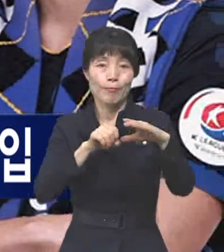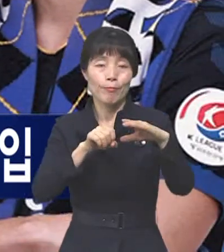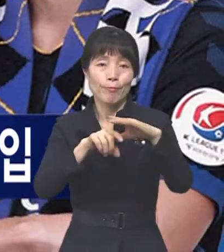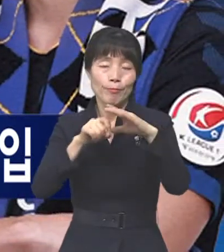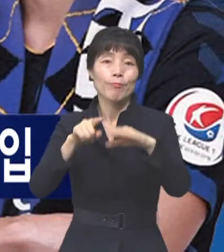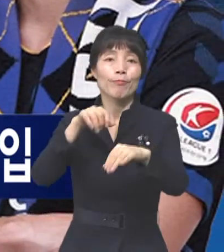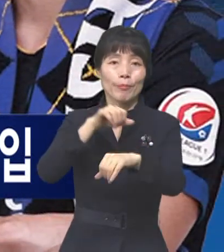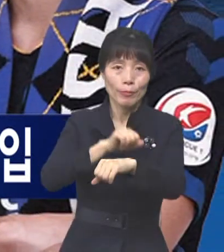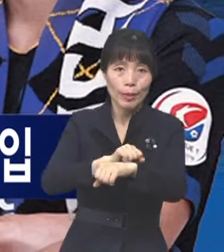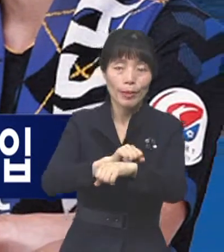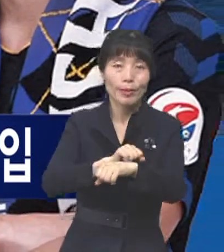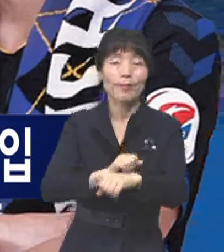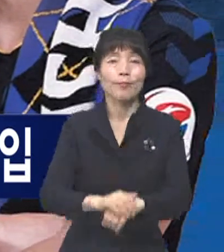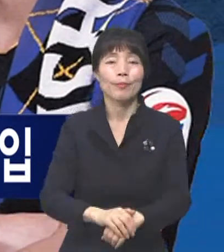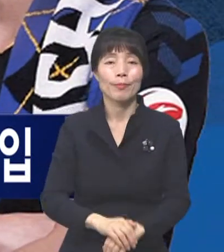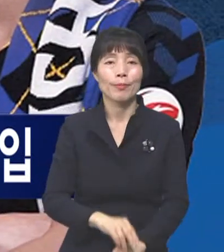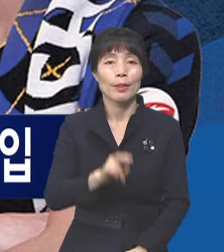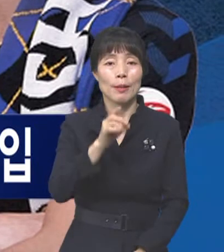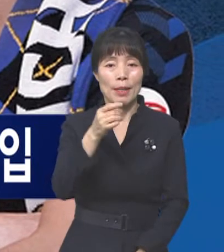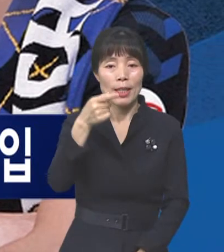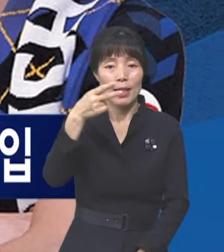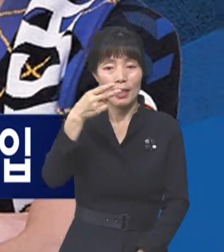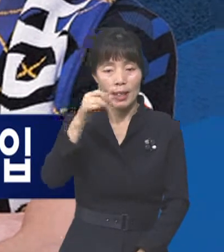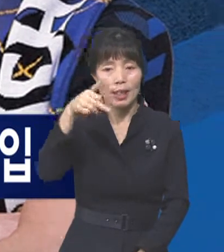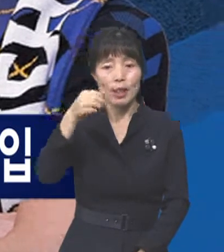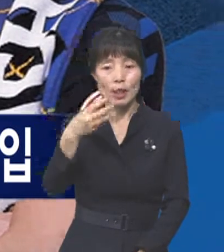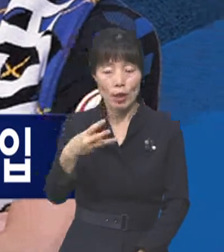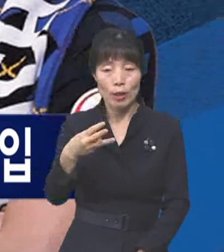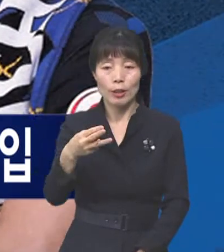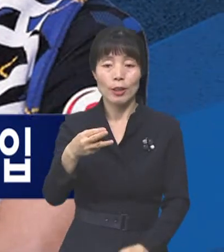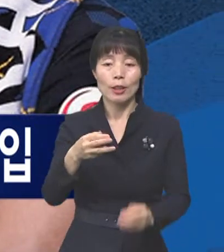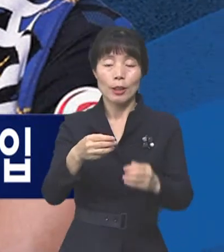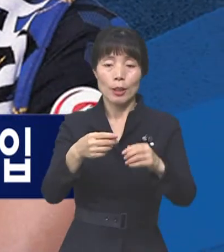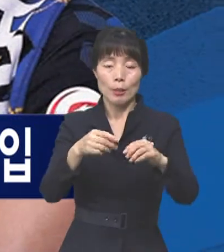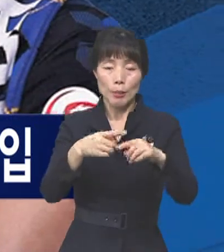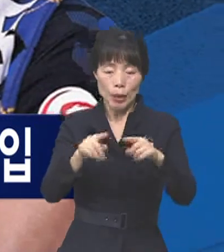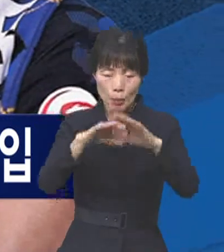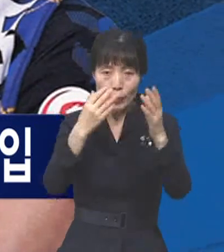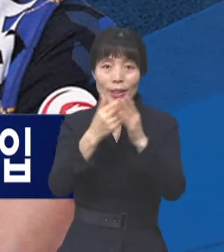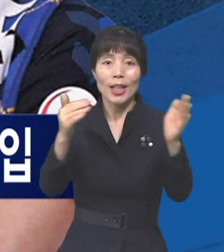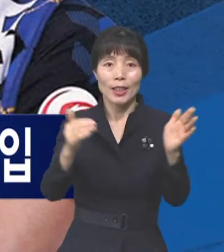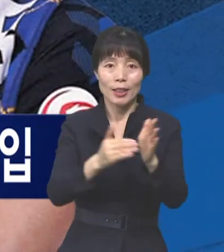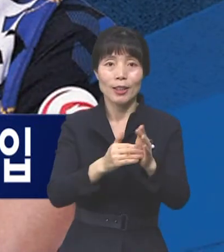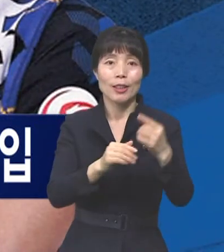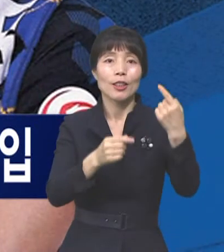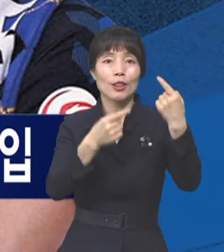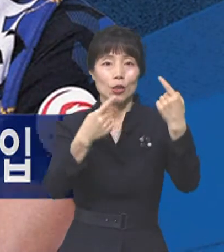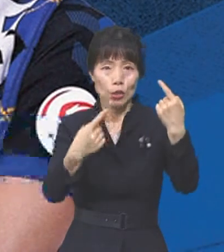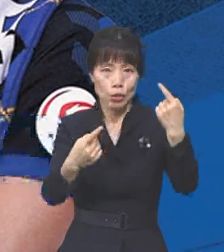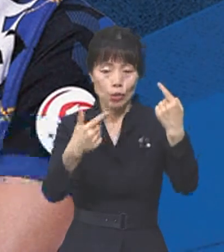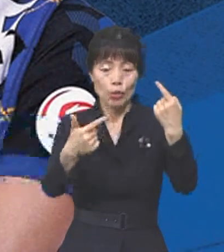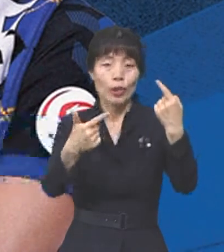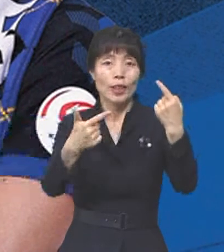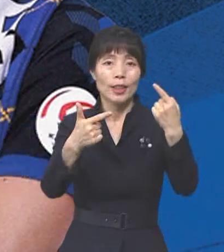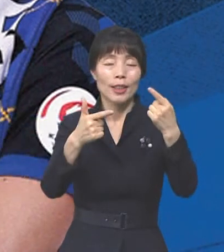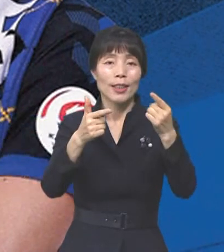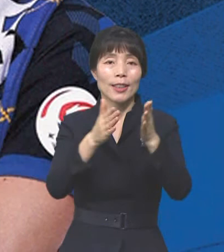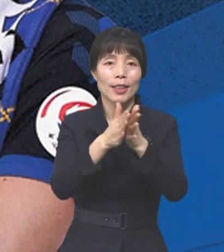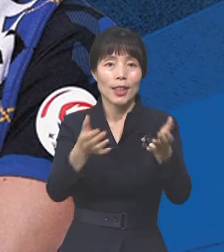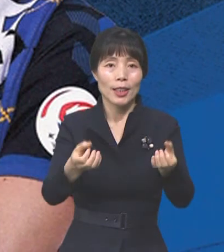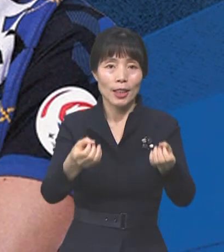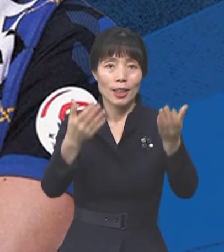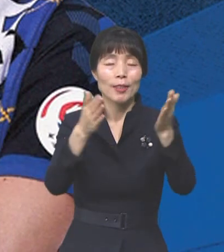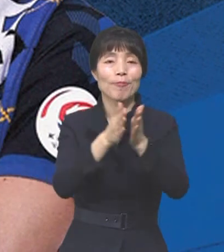선방 능력이 강점입니다. 메디컬 테스트와 입단 절차를 모두 마친 이들은 오는 1월 6일 구단 시무식을 시작으로